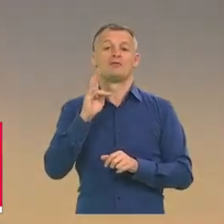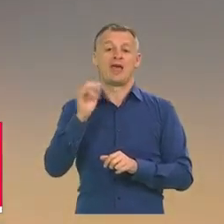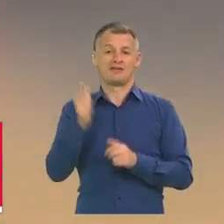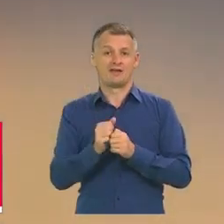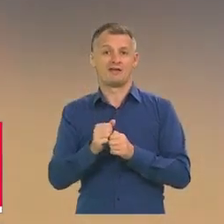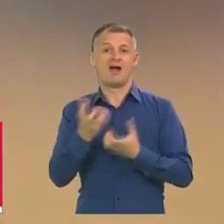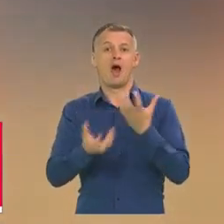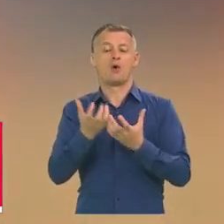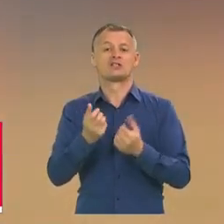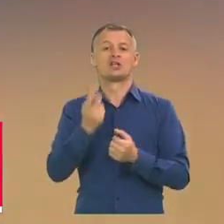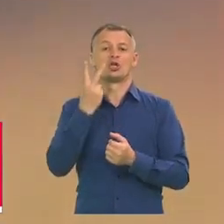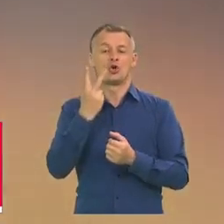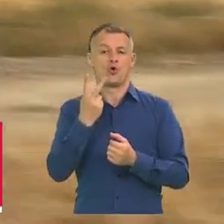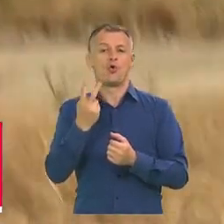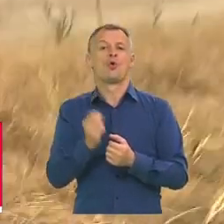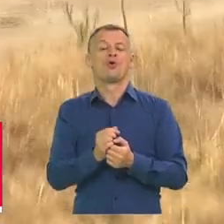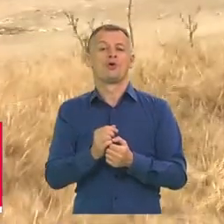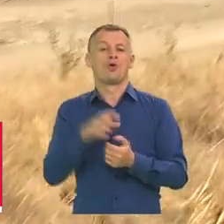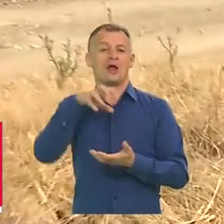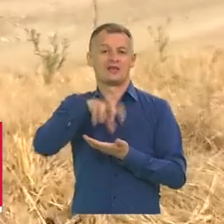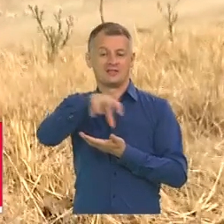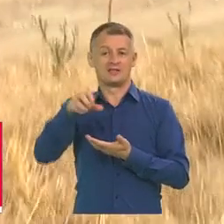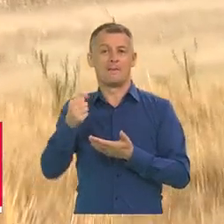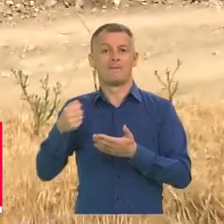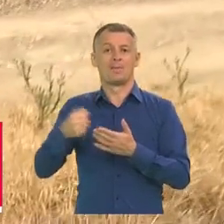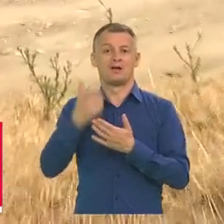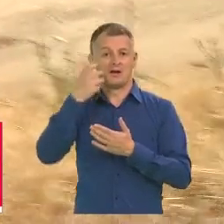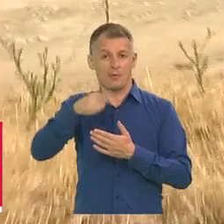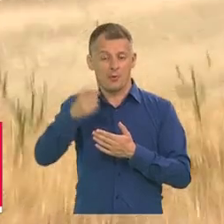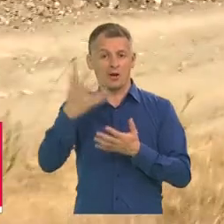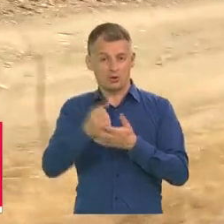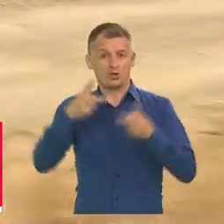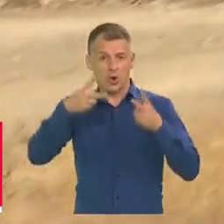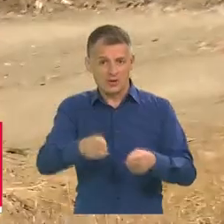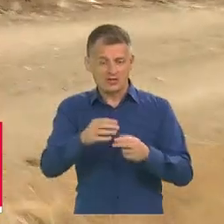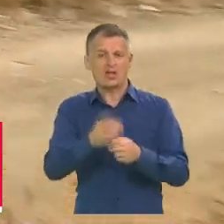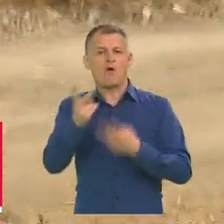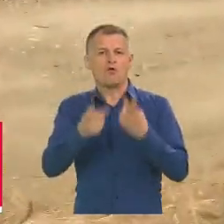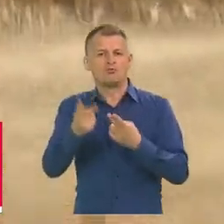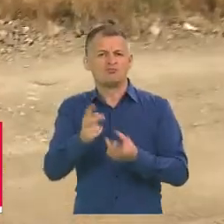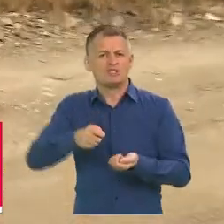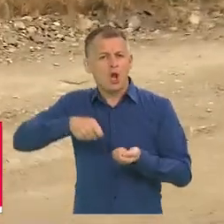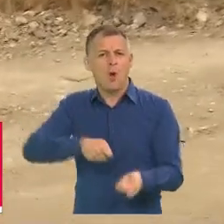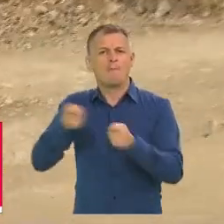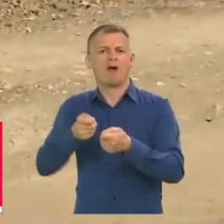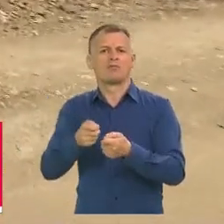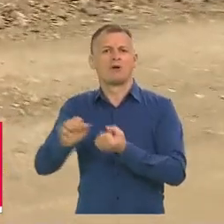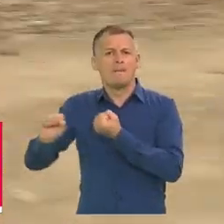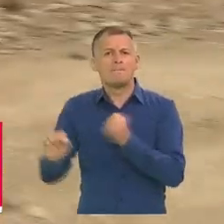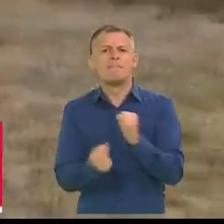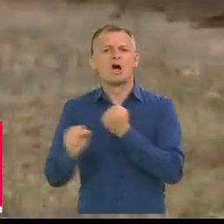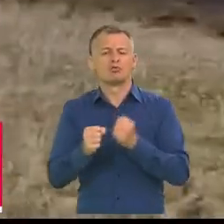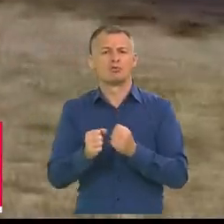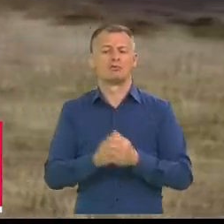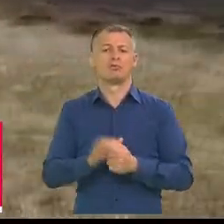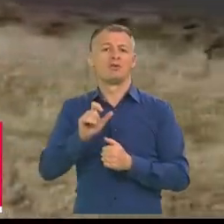localități, până să apuce pompierii să stingă flăcările. Aceștia au folosit lopeți, cazmale și chiar mături. Intervenția a fost îngreunată din